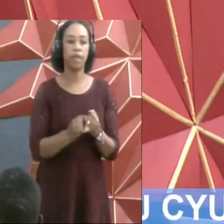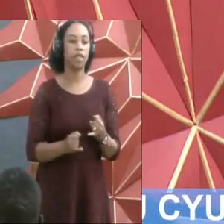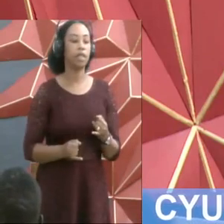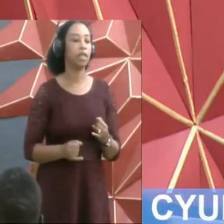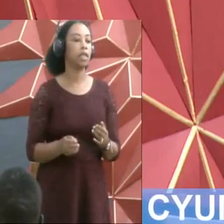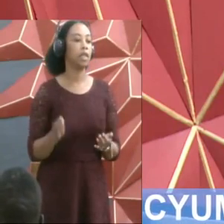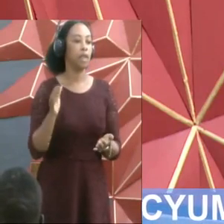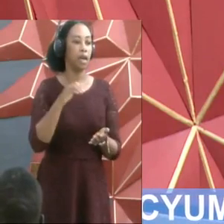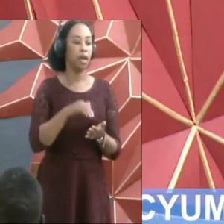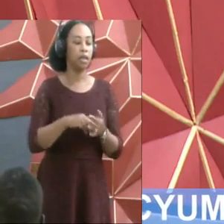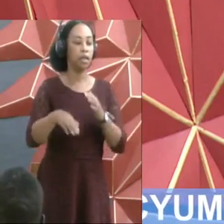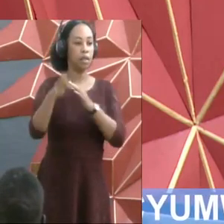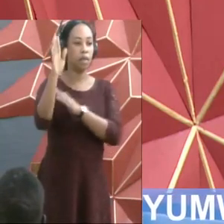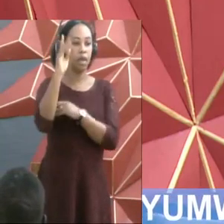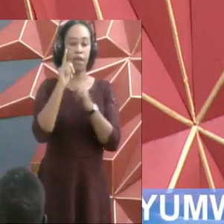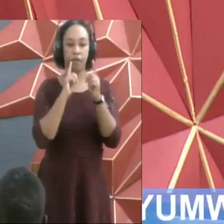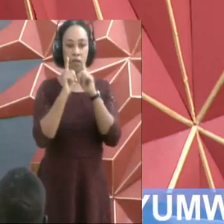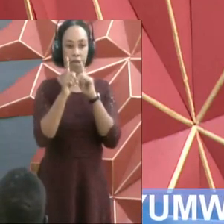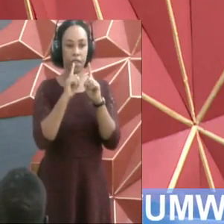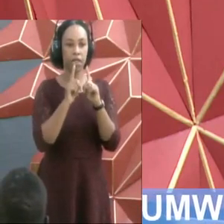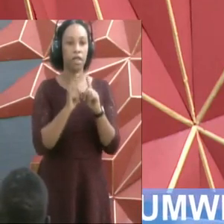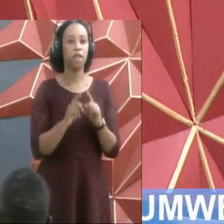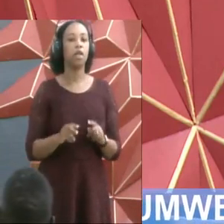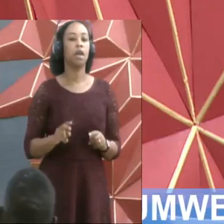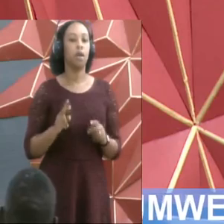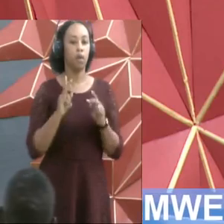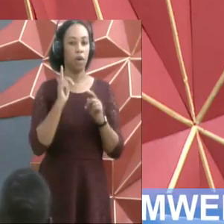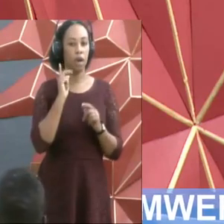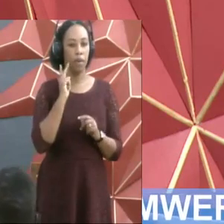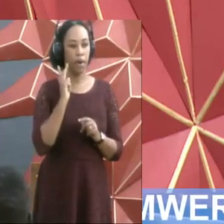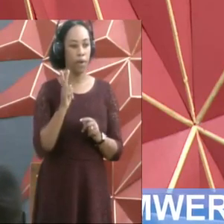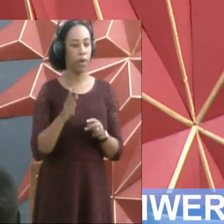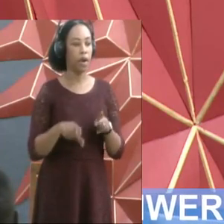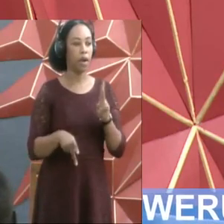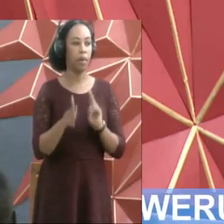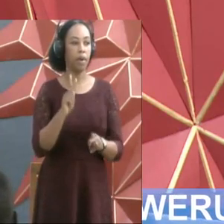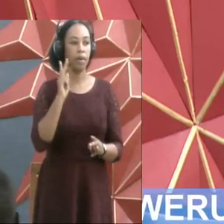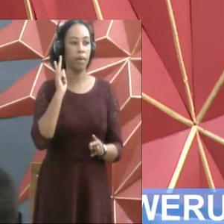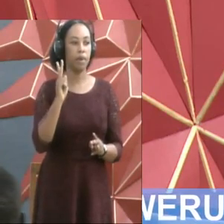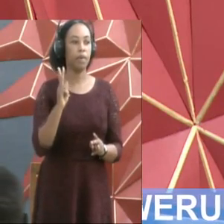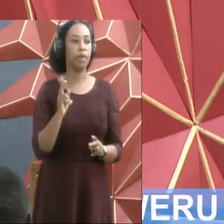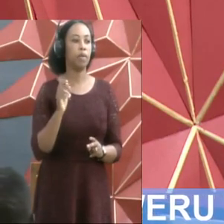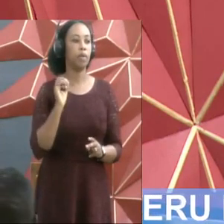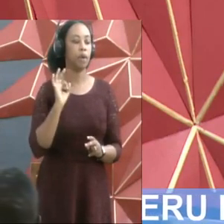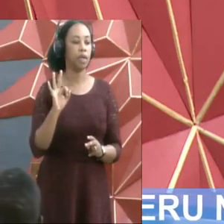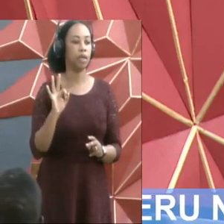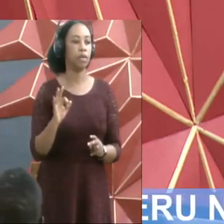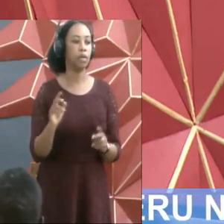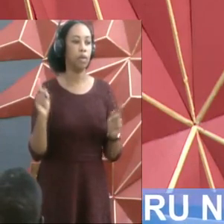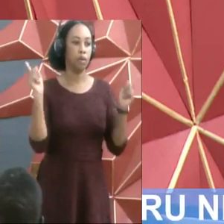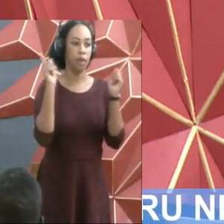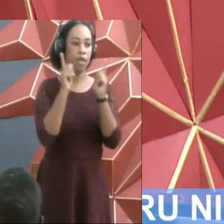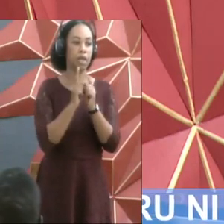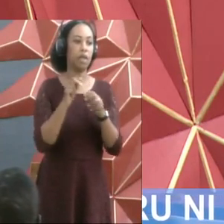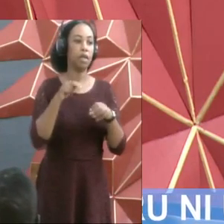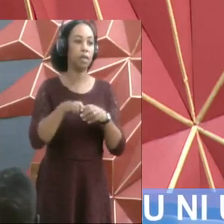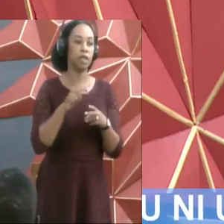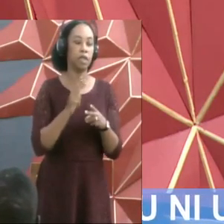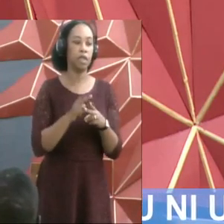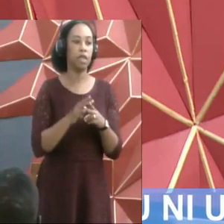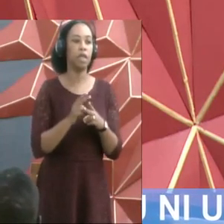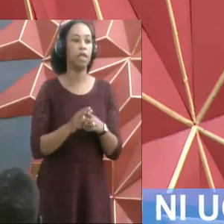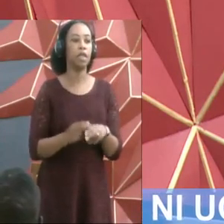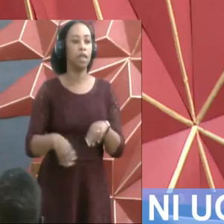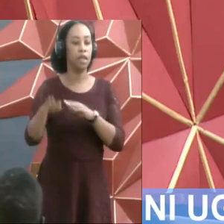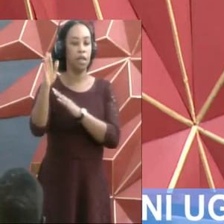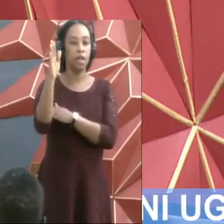Imana iravuga iti aho babiri cyangwa batatu bateraniye mu izina ryanjye nanjye mbahashye kubw'ibyo rero twizere